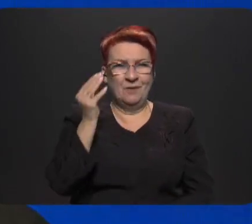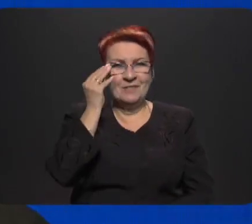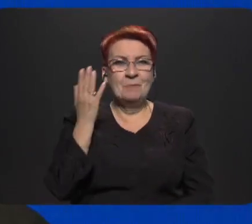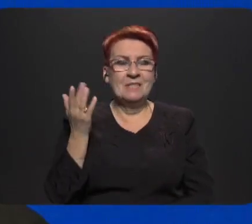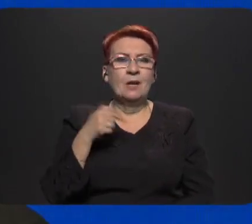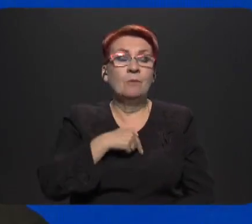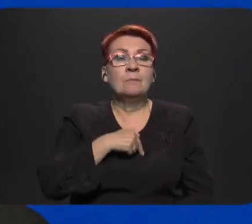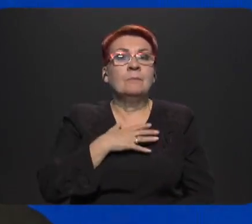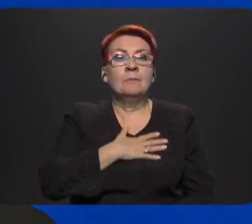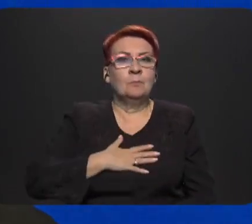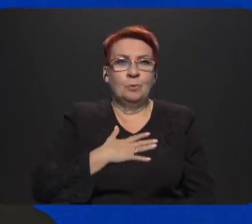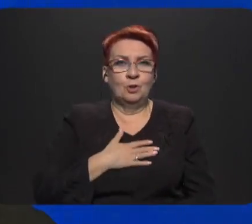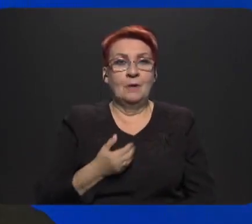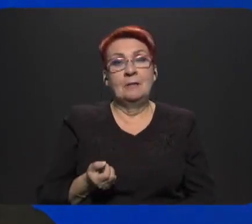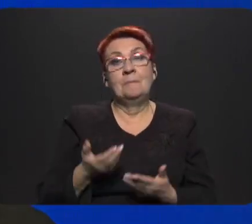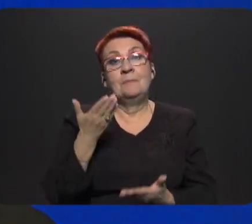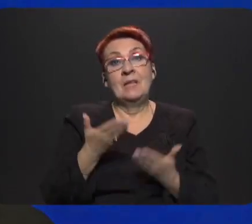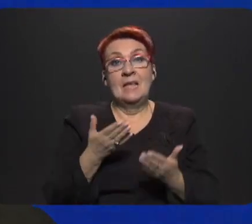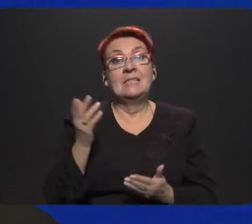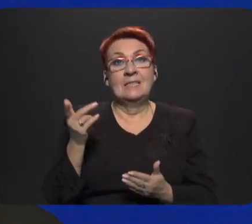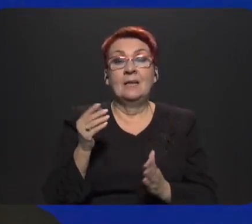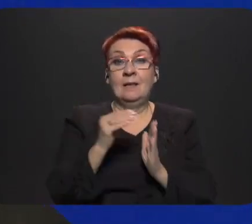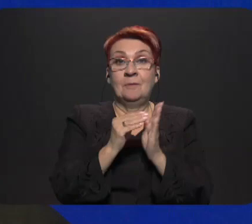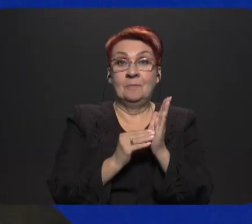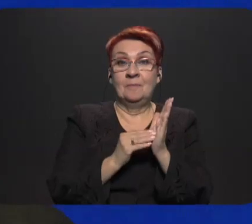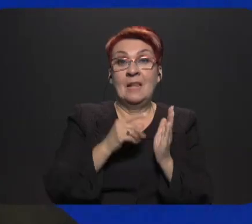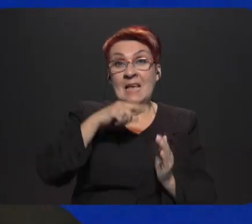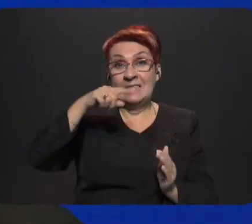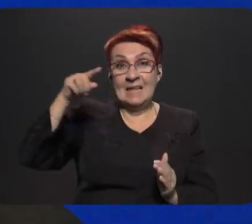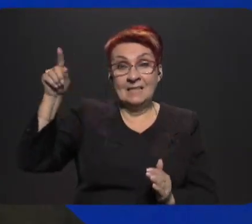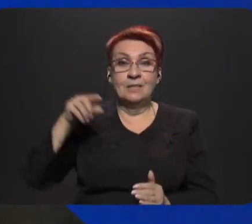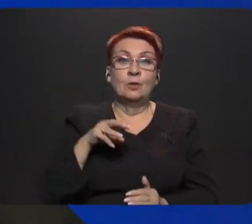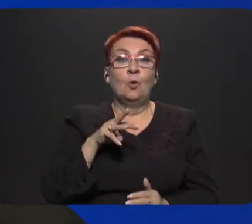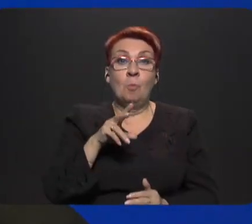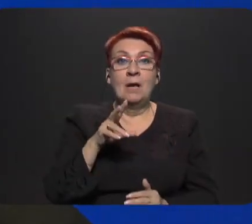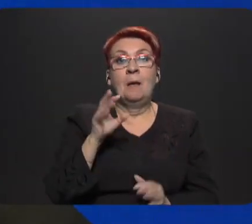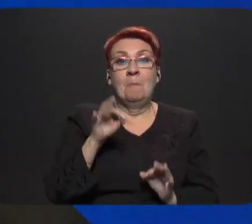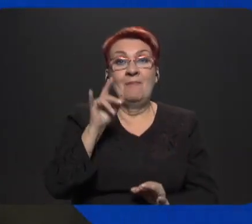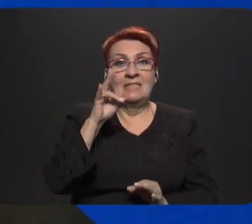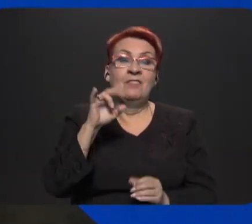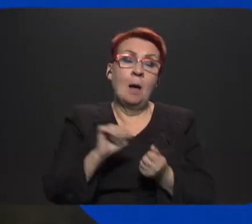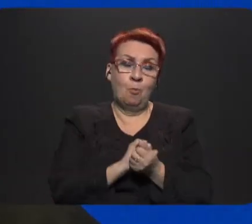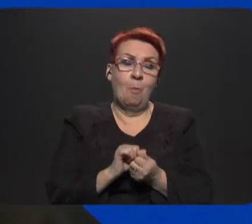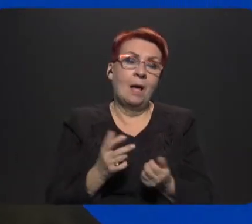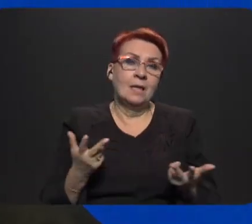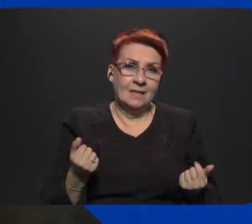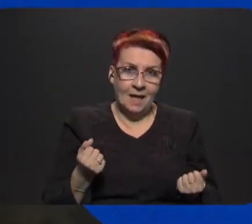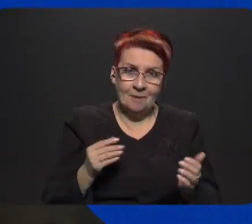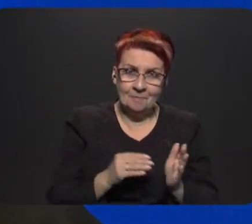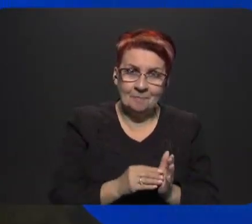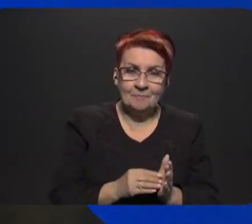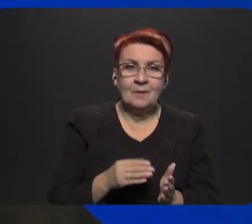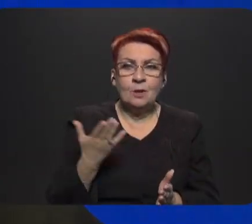же, если следовать статистике, то получается, что мы православные на бумаге. Потому что если